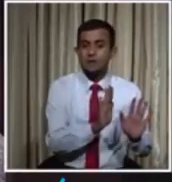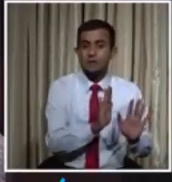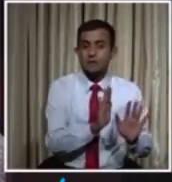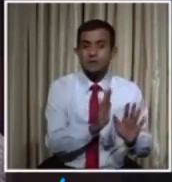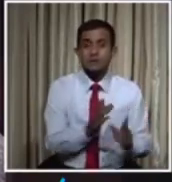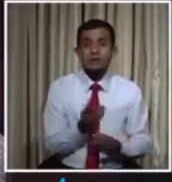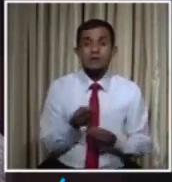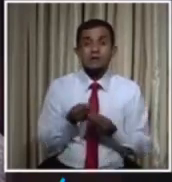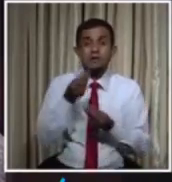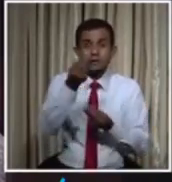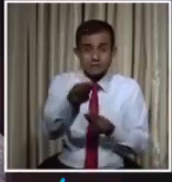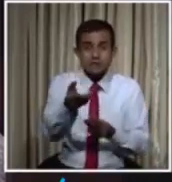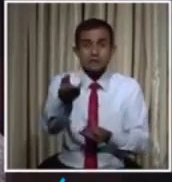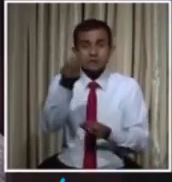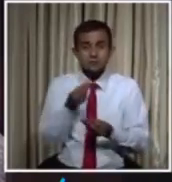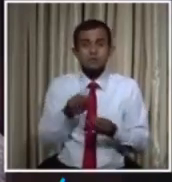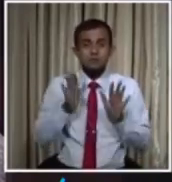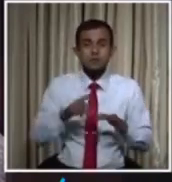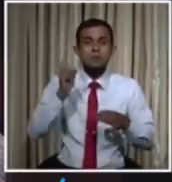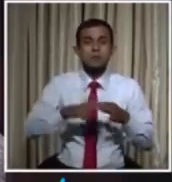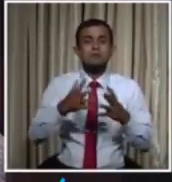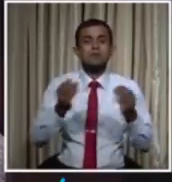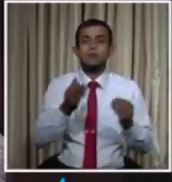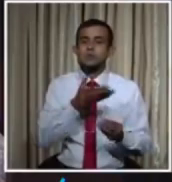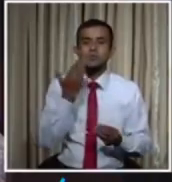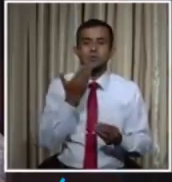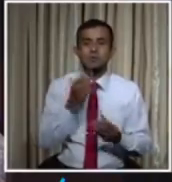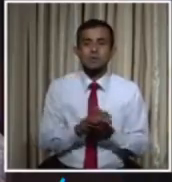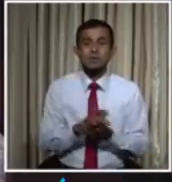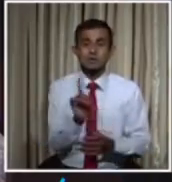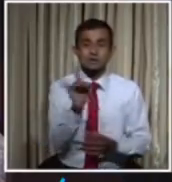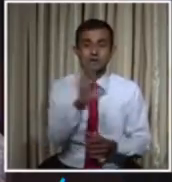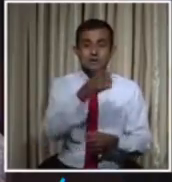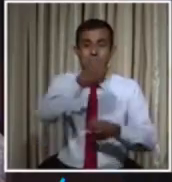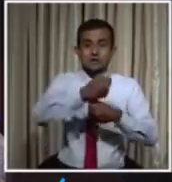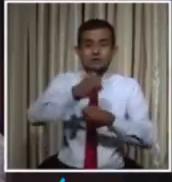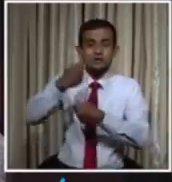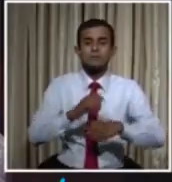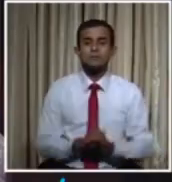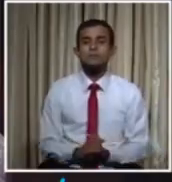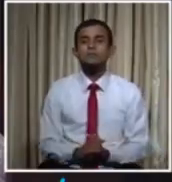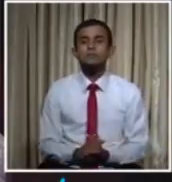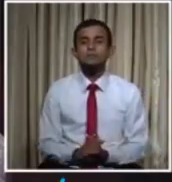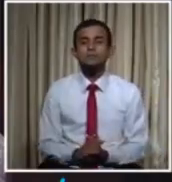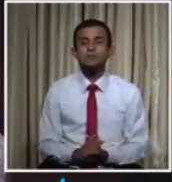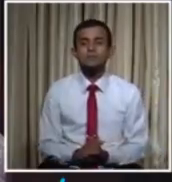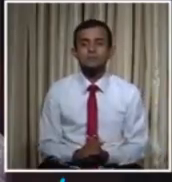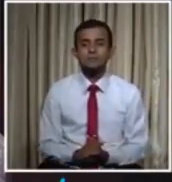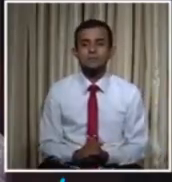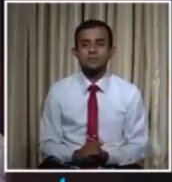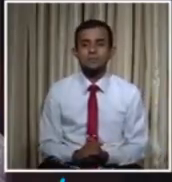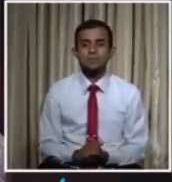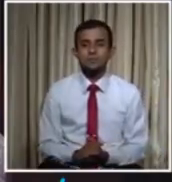ඉල්ලුම සැපයීමට පමණක් මේ ප්‍රශ්න විසඳන්න පුළුවන් කියලා මෙන්න ඍජු රාජ්‍ය මැදිහත්වීම අවශ්‍යයි විශේෂයෙන්ම